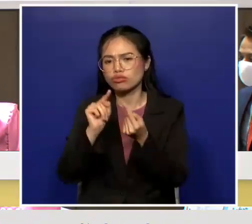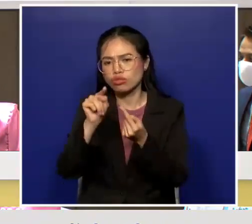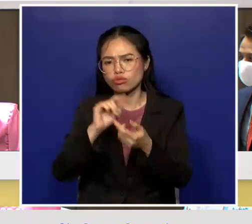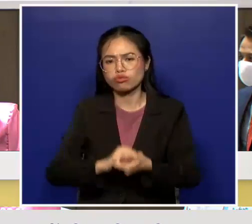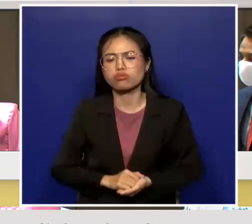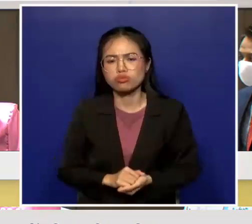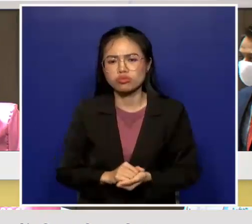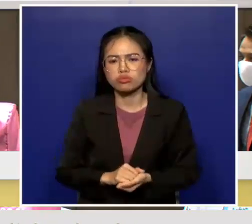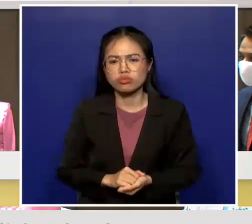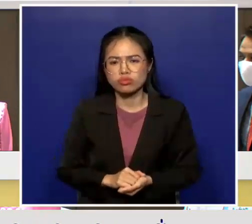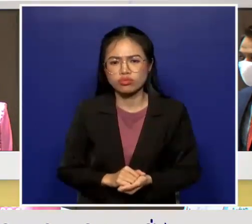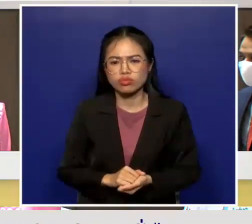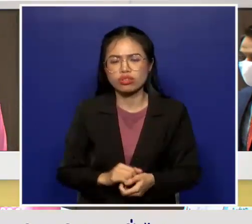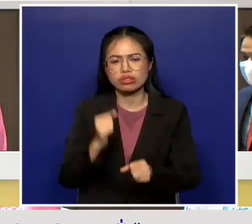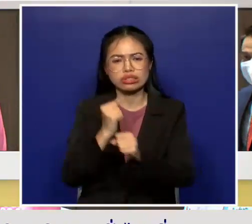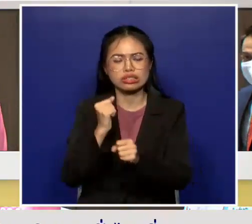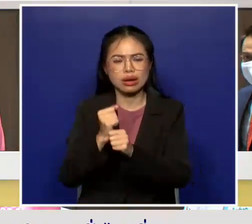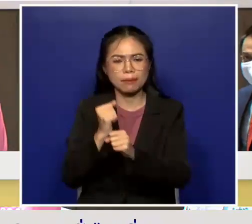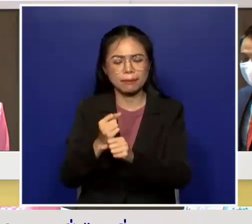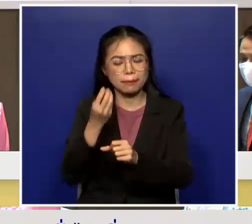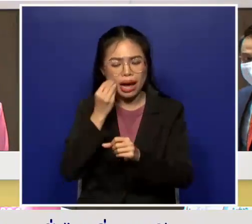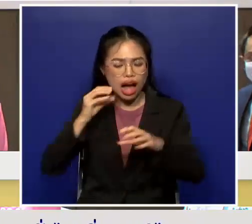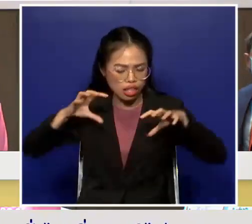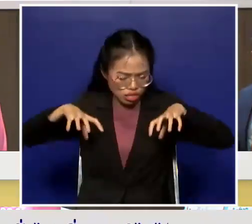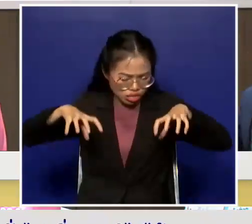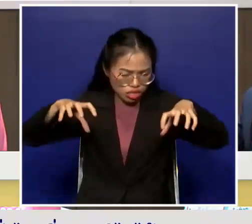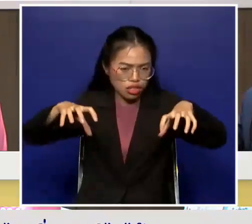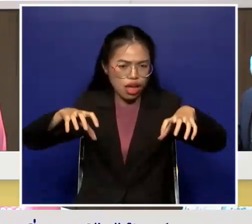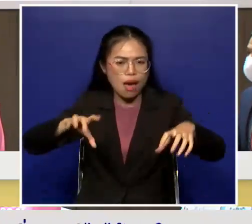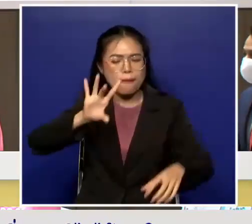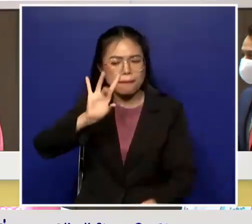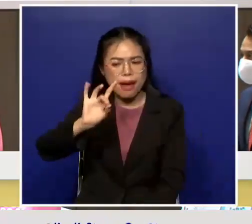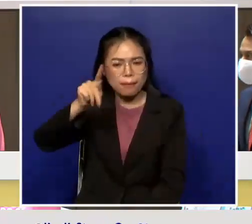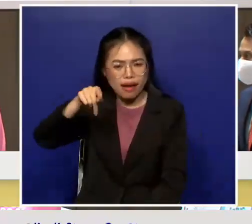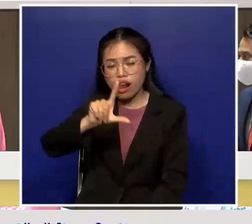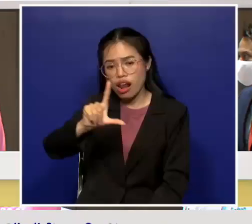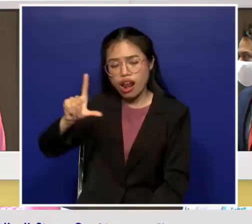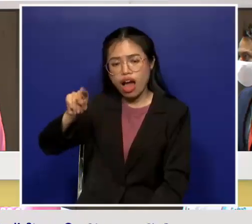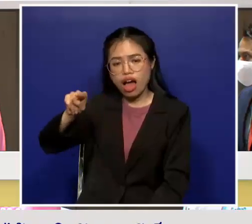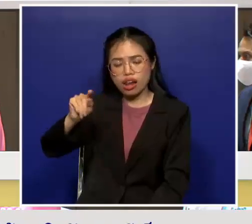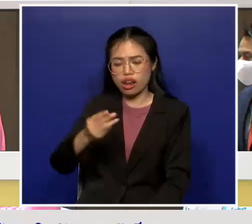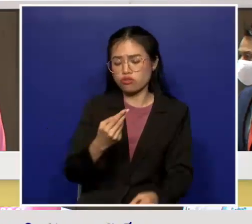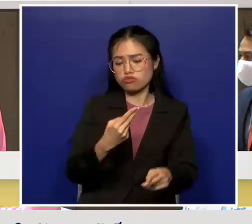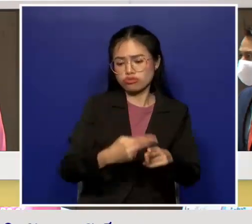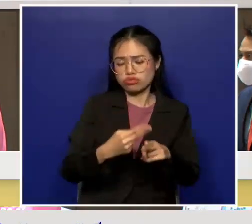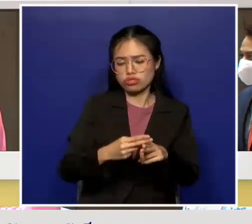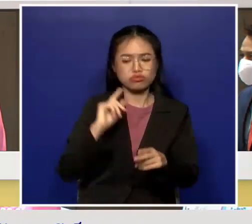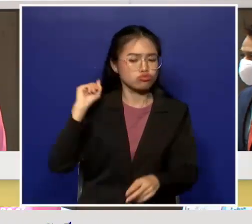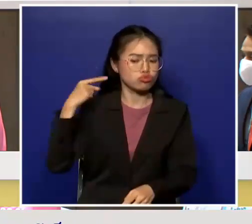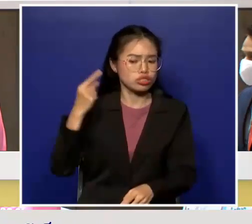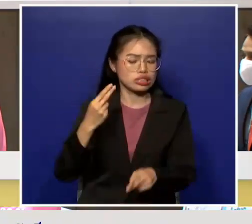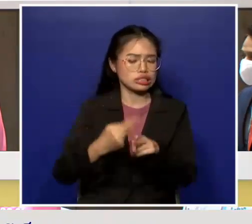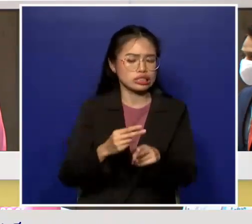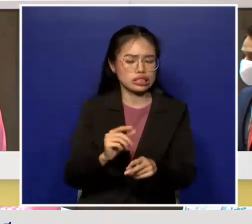นะเป็นทาวน์เฮาส์ 8,000 กว่าล้านนะนี่คือสิ่งที่ผมอยากบอกว่าแล้วนางออ่างเนี่ยที่ว่าเปลี่ยนชื่อ6ครั้งเนี่ยนะ